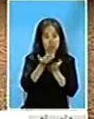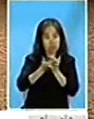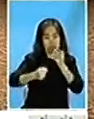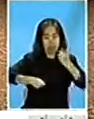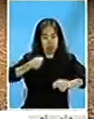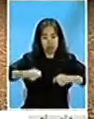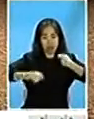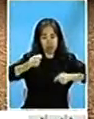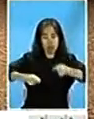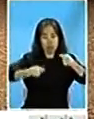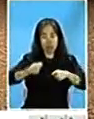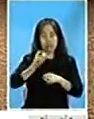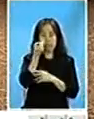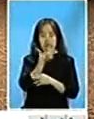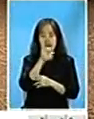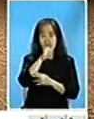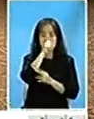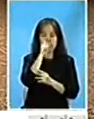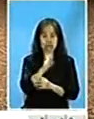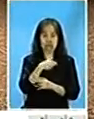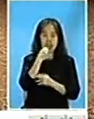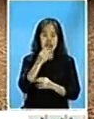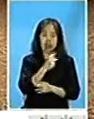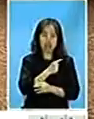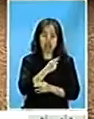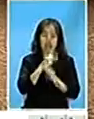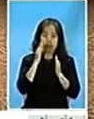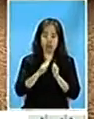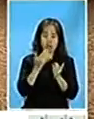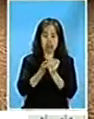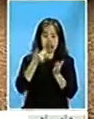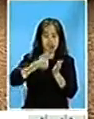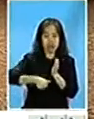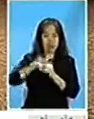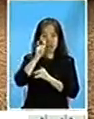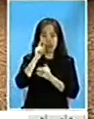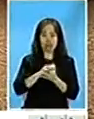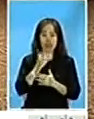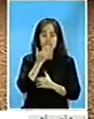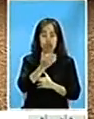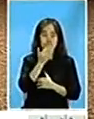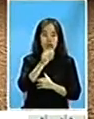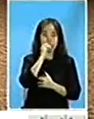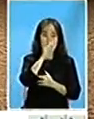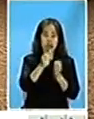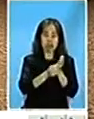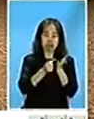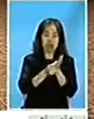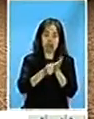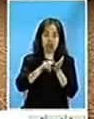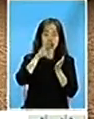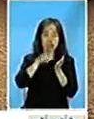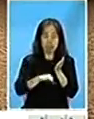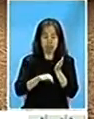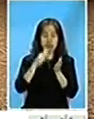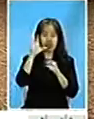ายใช้จ่ายมากเกินไปนะคะอยากจะให้เกรงใจประชาชนเจ้าของเงินภาษีนะคะก็ขอสงวนความเห็นปรับลดงบประมาณตามที่ได้แสดง